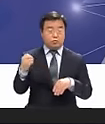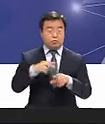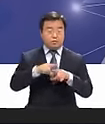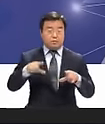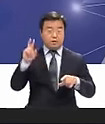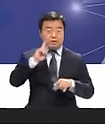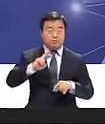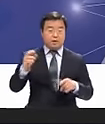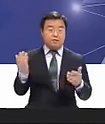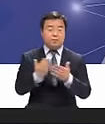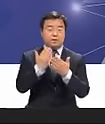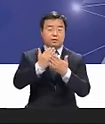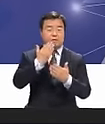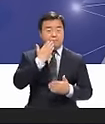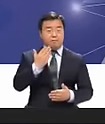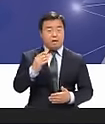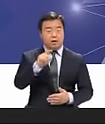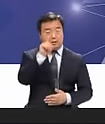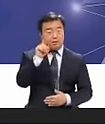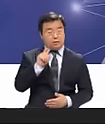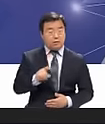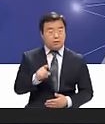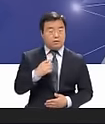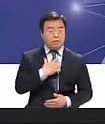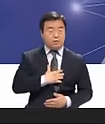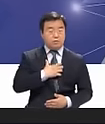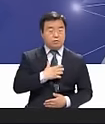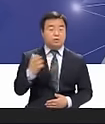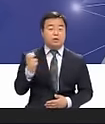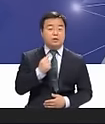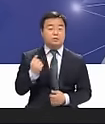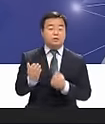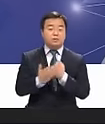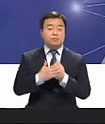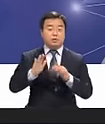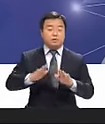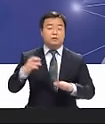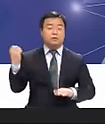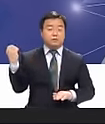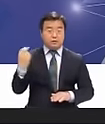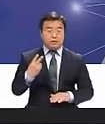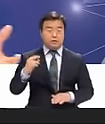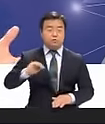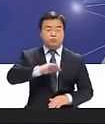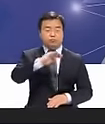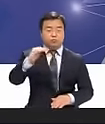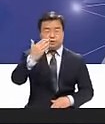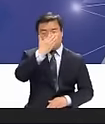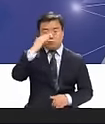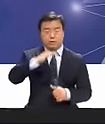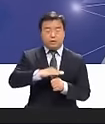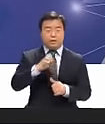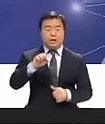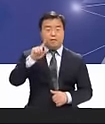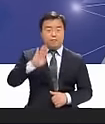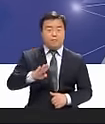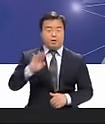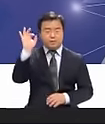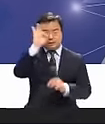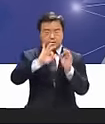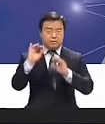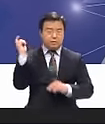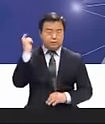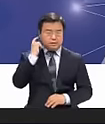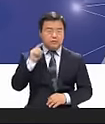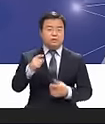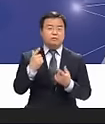있겠느냐 저는 그런 걱정이 상당히 많이 되기 때문에 이제 다시 또 우리나라 청소년들이 팝송을 좀 찾아서 듣는 그래서 스타 팝